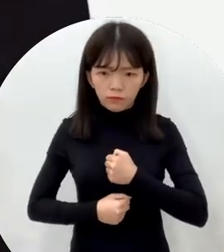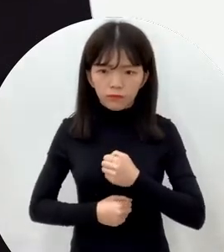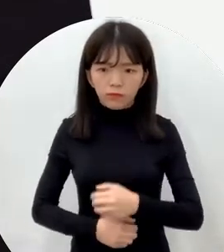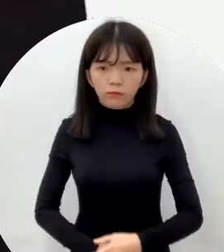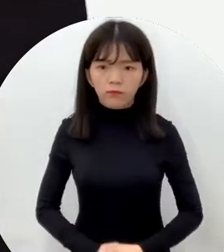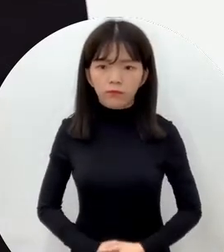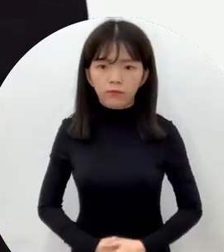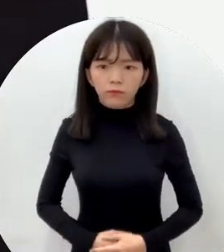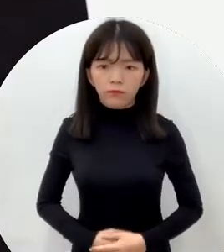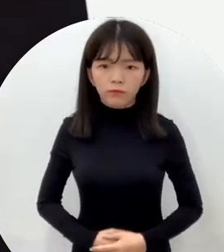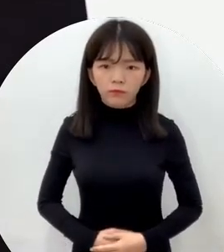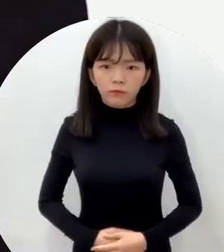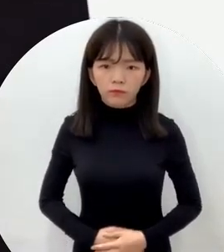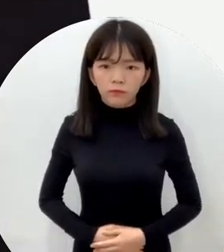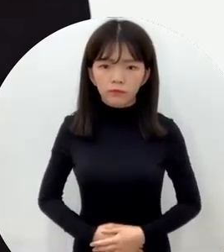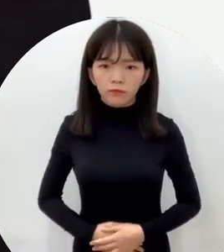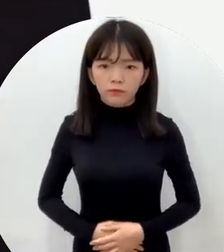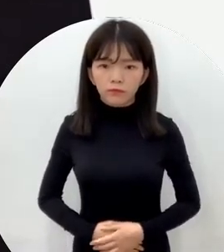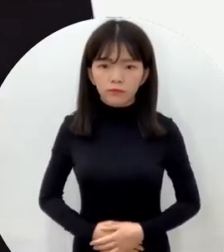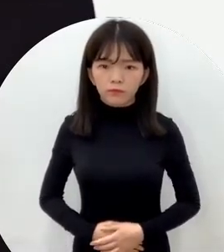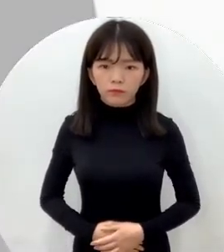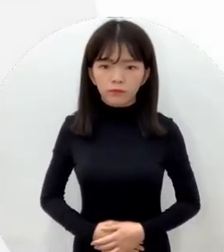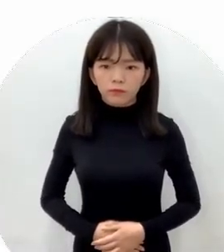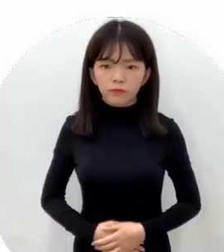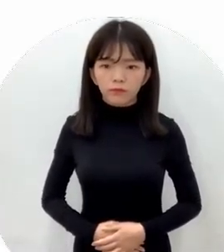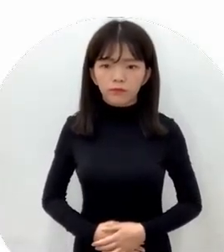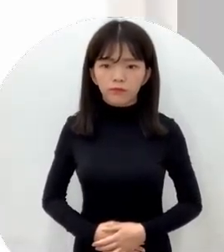사실 잊지 말고 유의하세요.